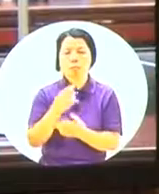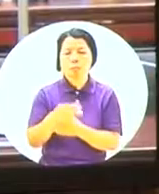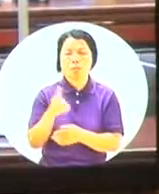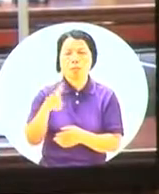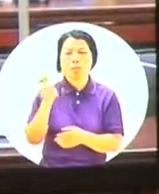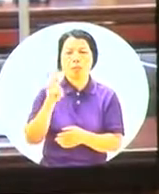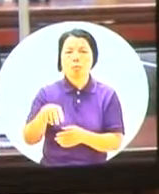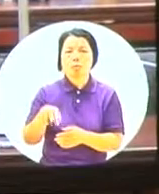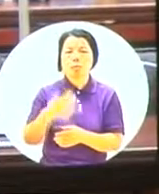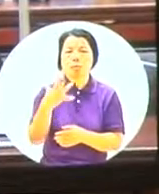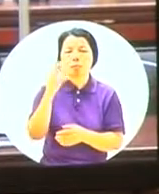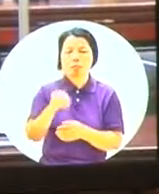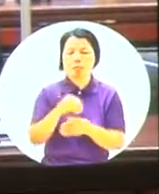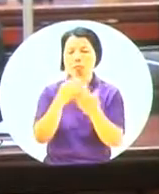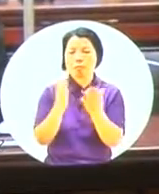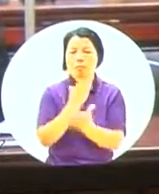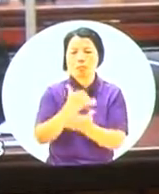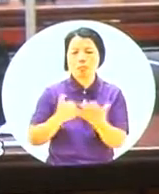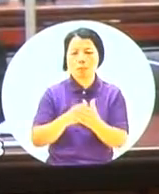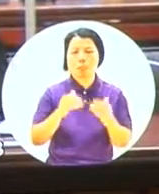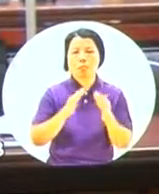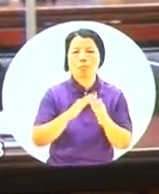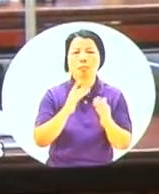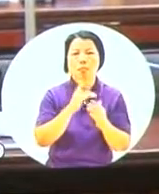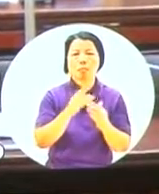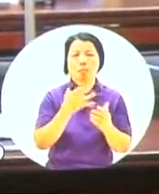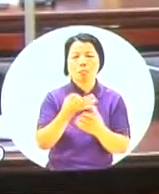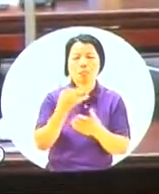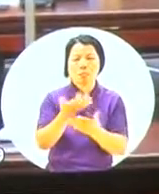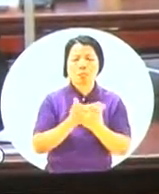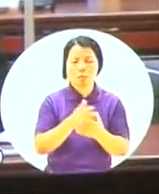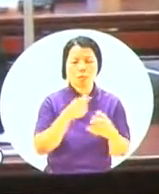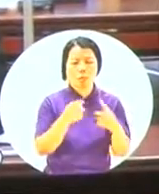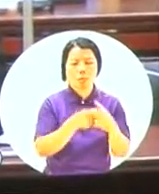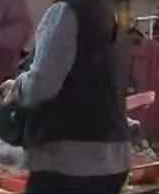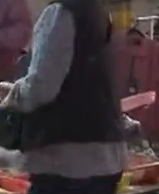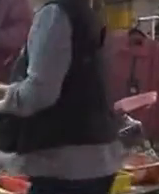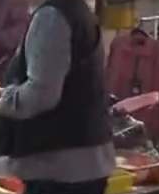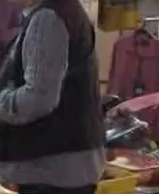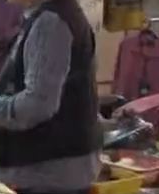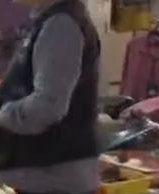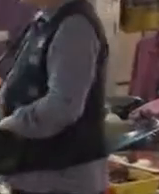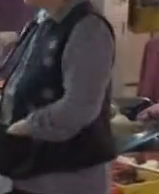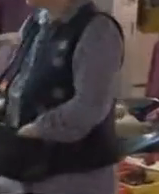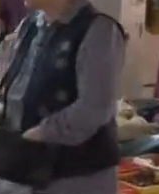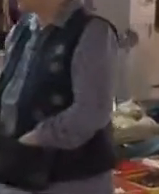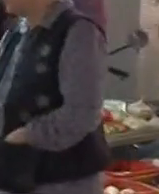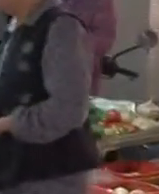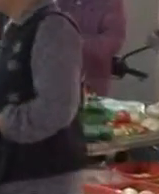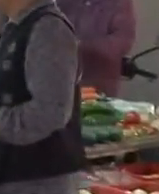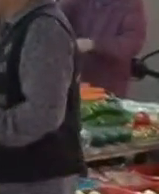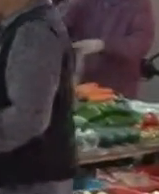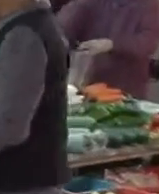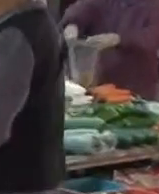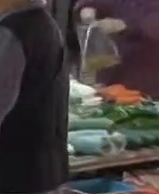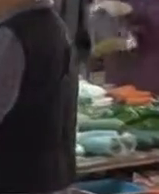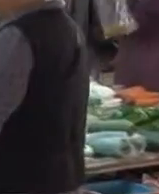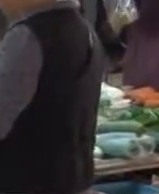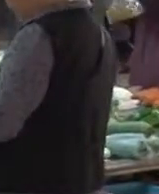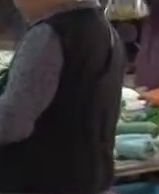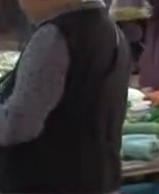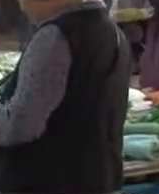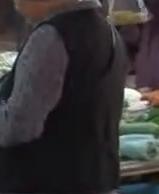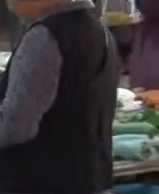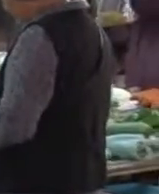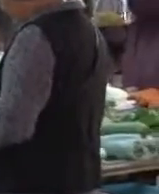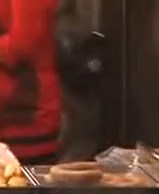2800多万，差不多可以退一个市场，2800万就个小型的市场可以拿来退场。 不管是行销合适的传统市场，活化